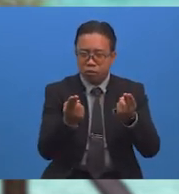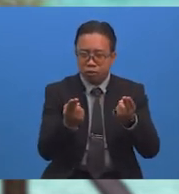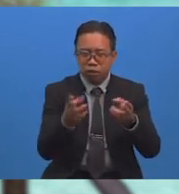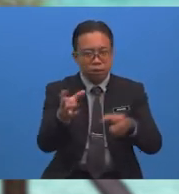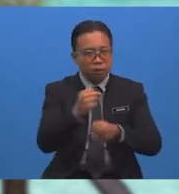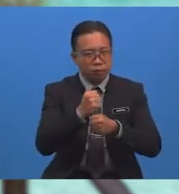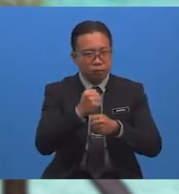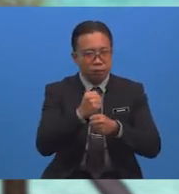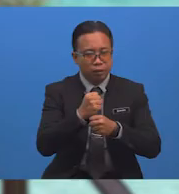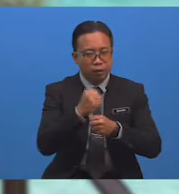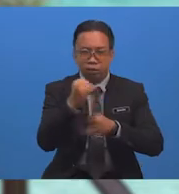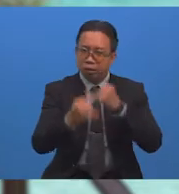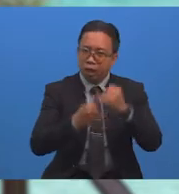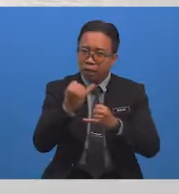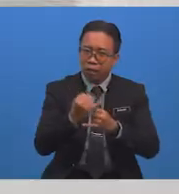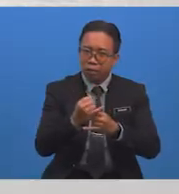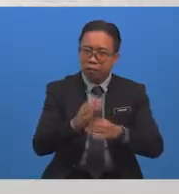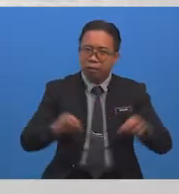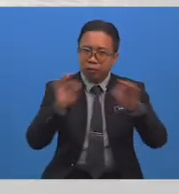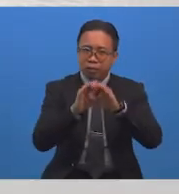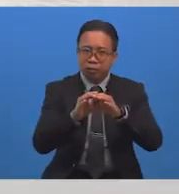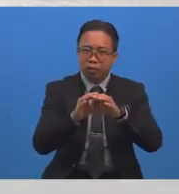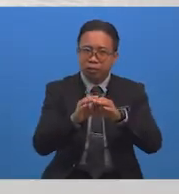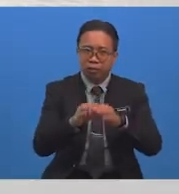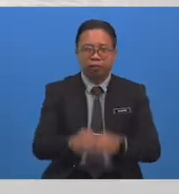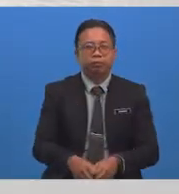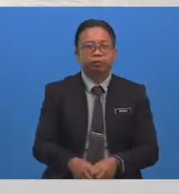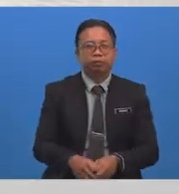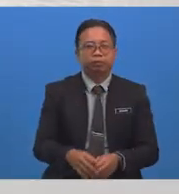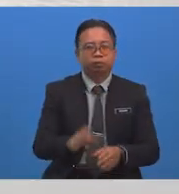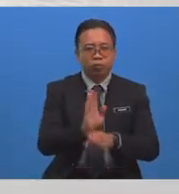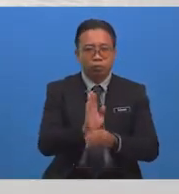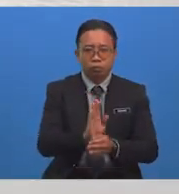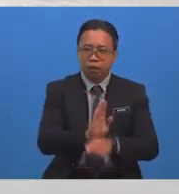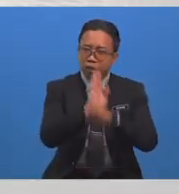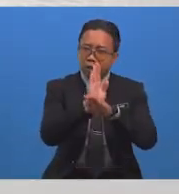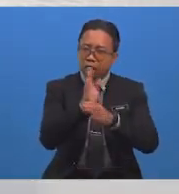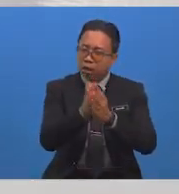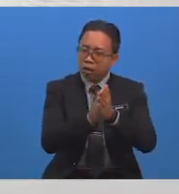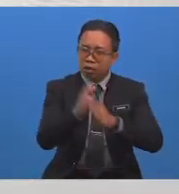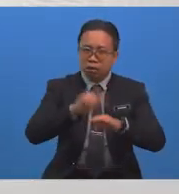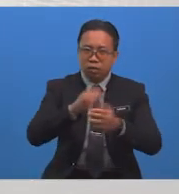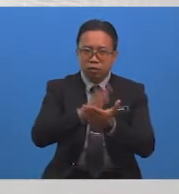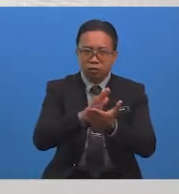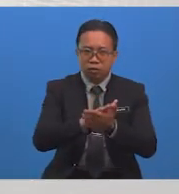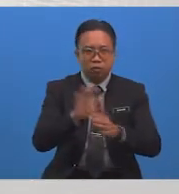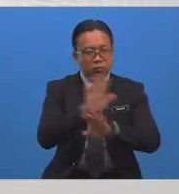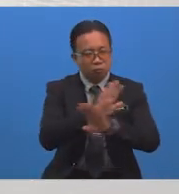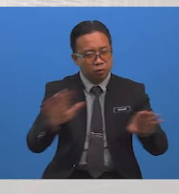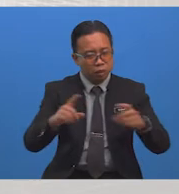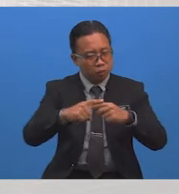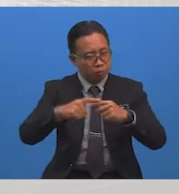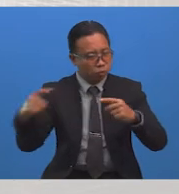kejayaan yang penting mereka amalkan budaya kerajinan di sekolah murid-murid tidak